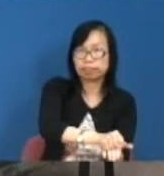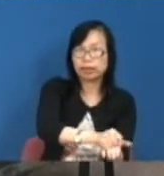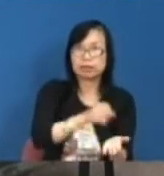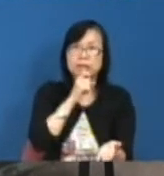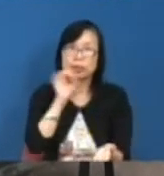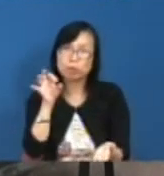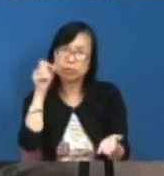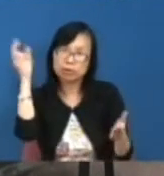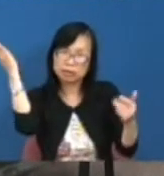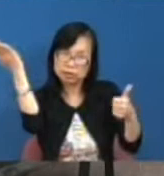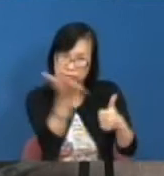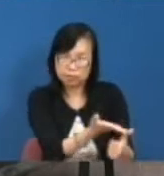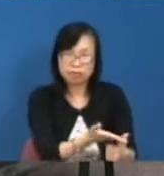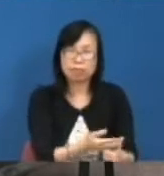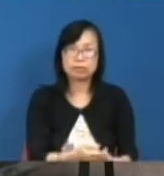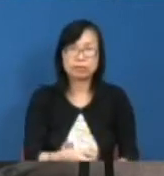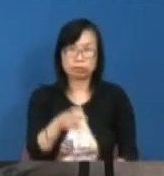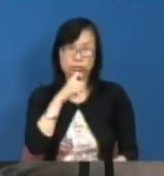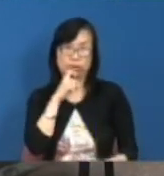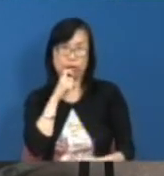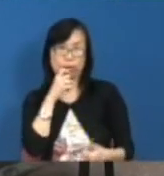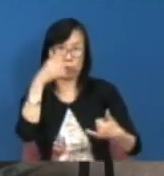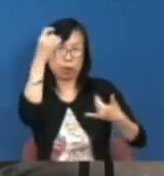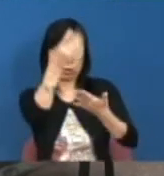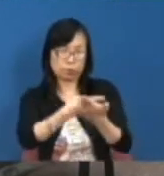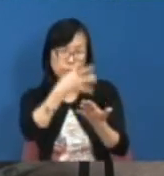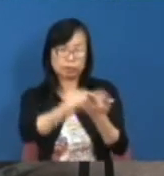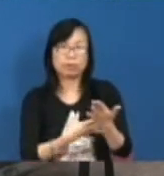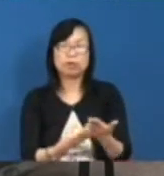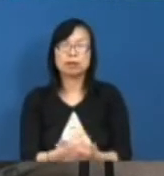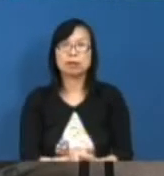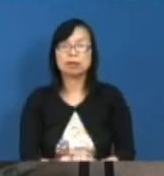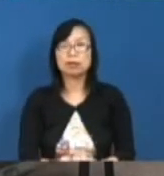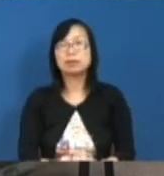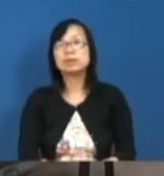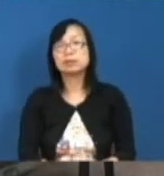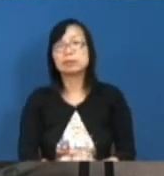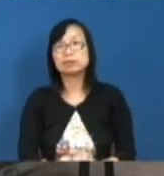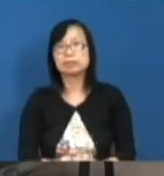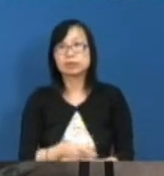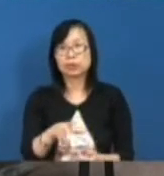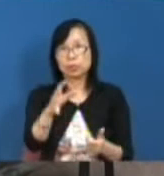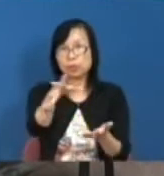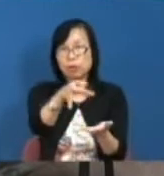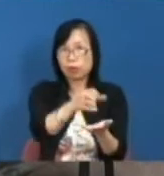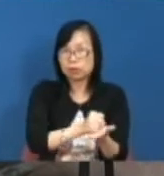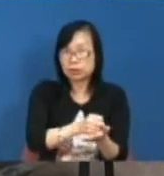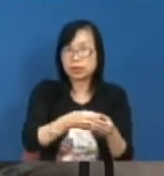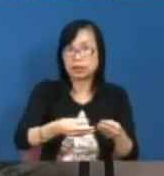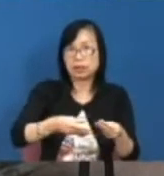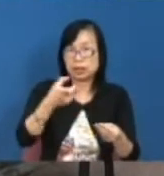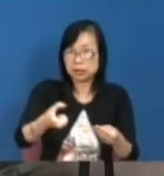曬你啲漢人？一樣有規矩㗎，係咪啊？佢都係好有規矩㗎。佢攞咗啲錢，佢俾咗啲軍票你㗎